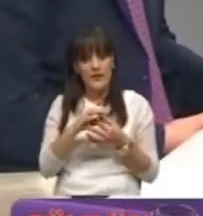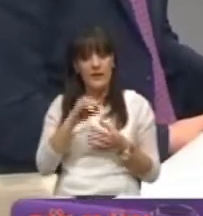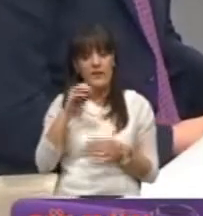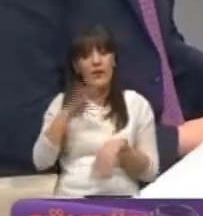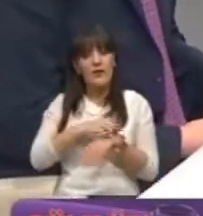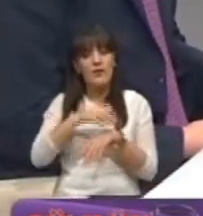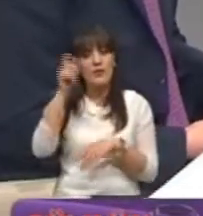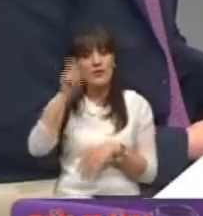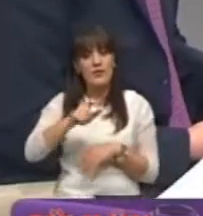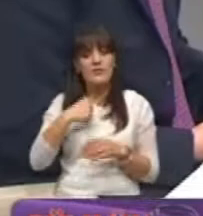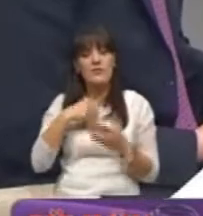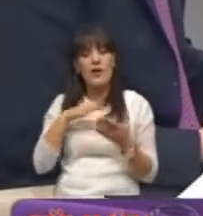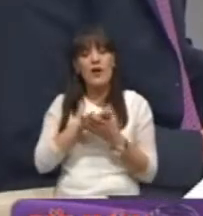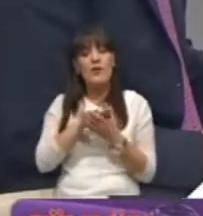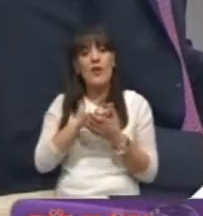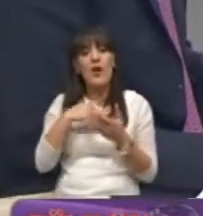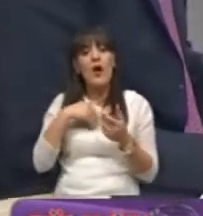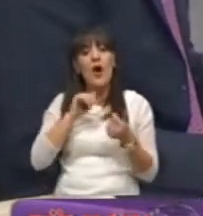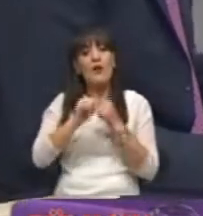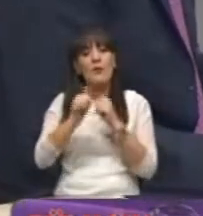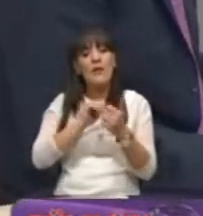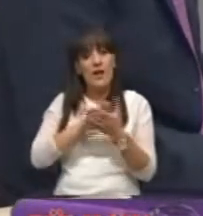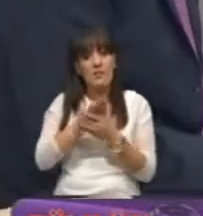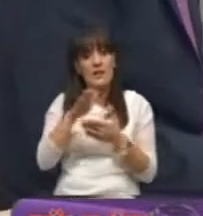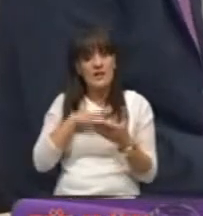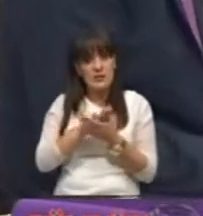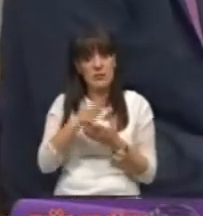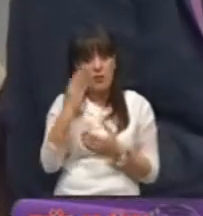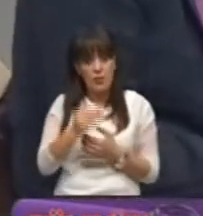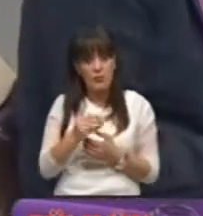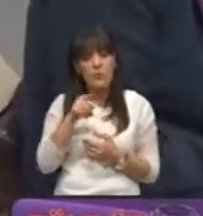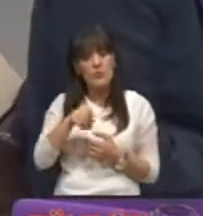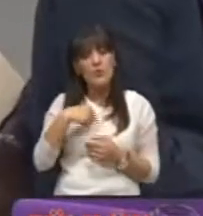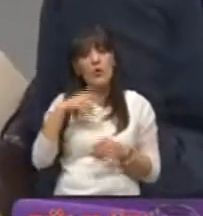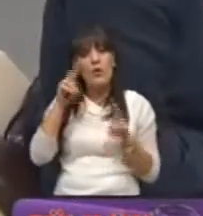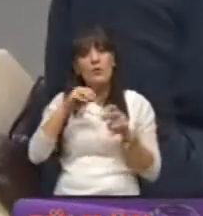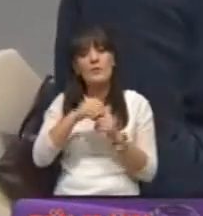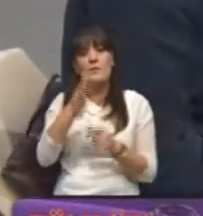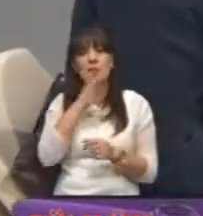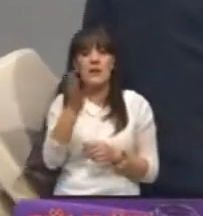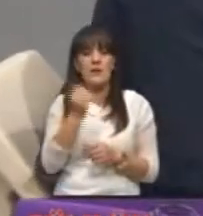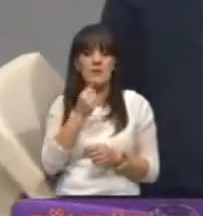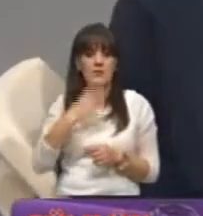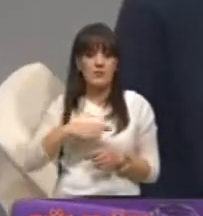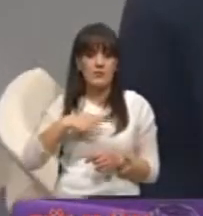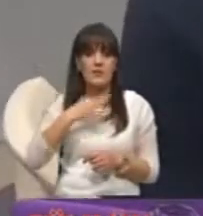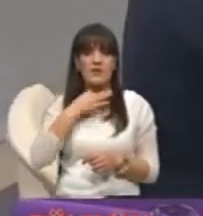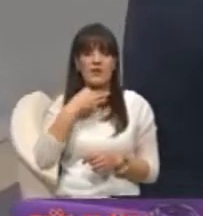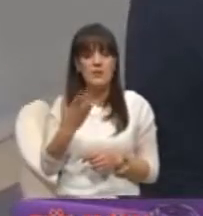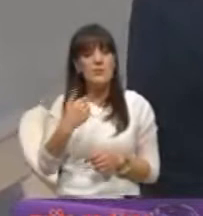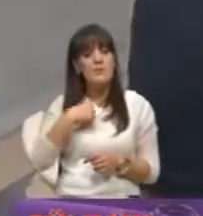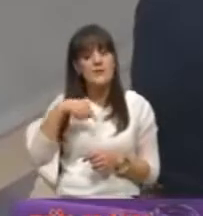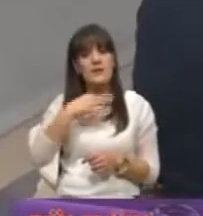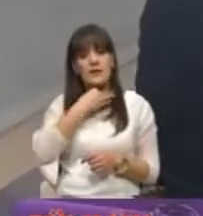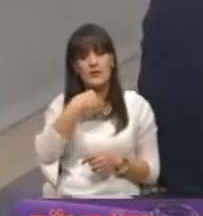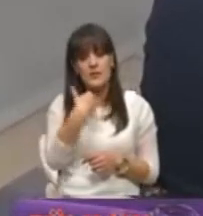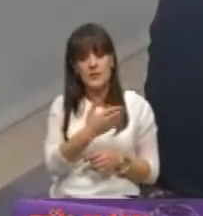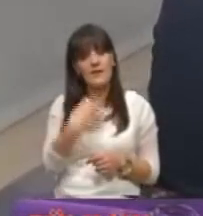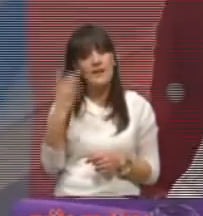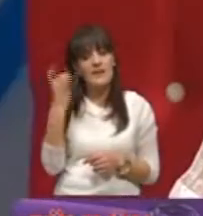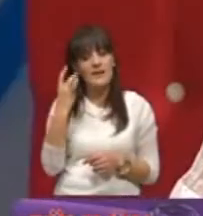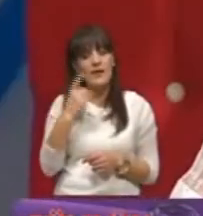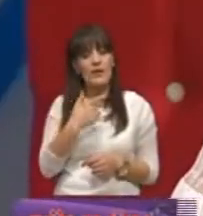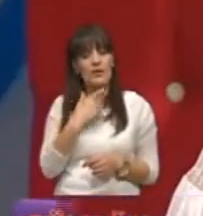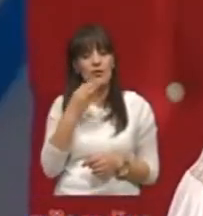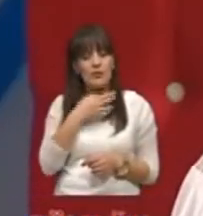hocam bir ortopedik ayakkabı giyse olur mu? Hocamın bu konuda bir görüşlerini almak istiyorum. Teşekkür ederim. Sağ olun. Peki, biz teşekkür ediyoruz efendim.